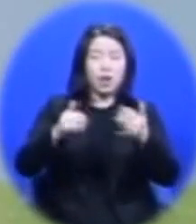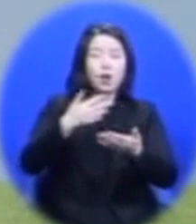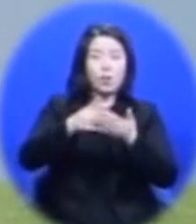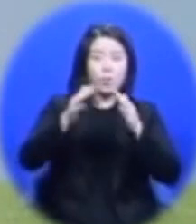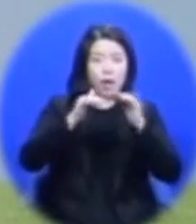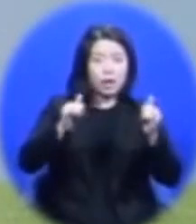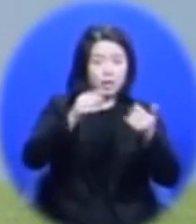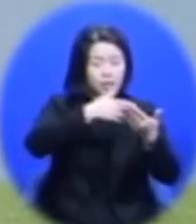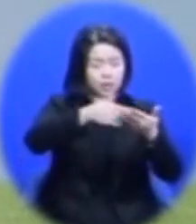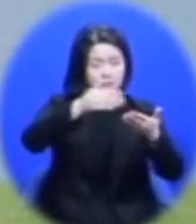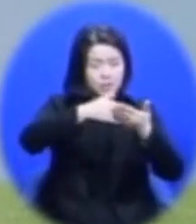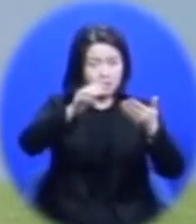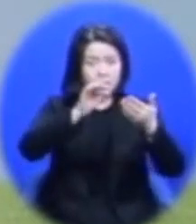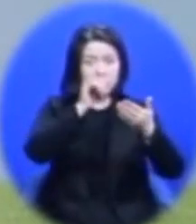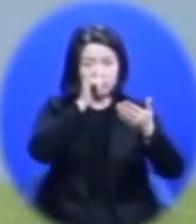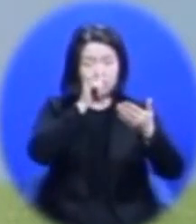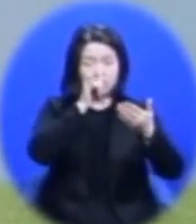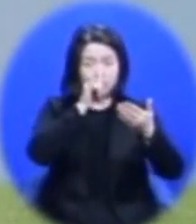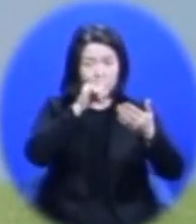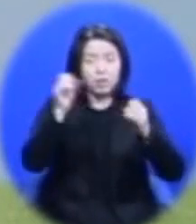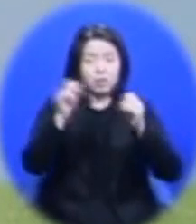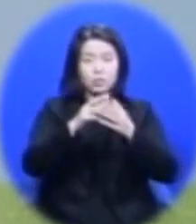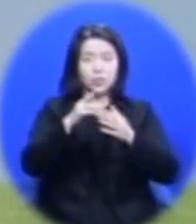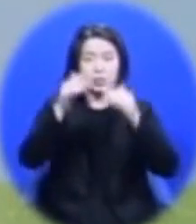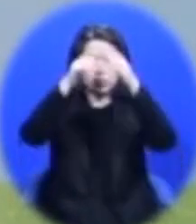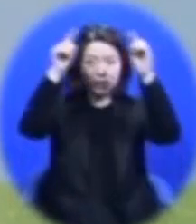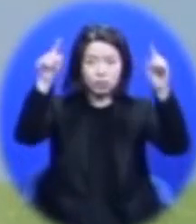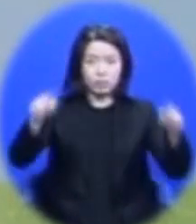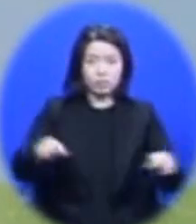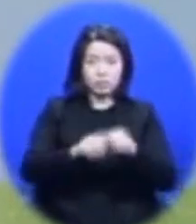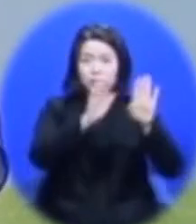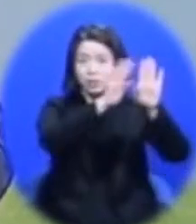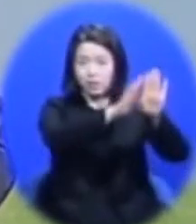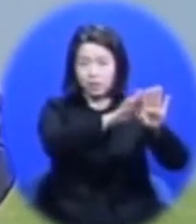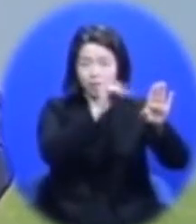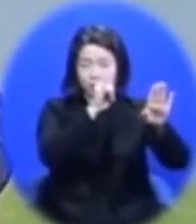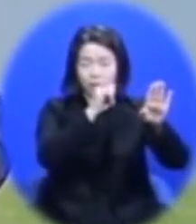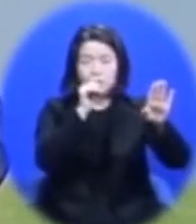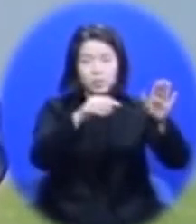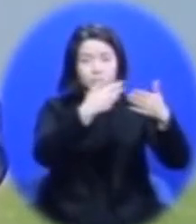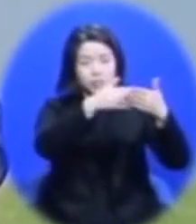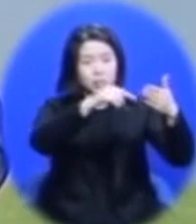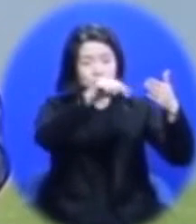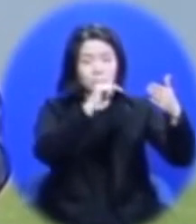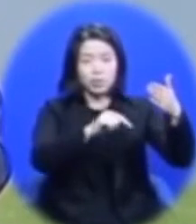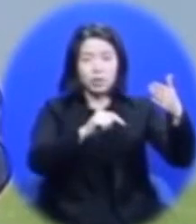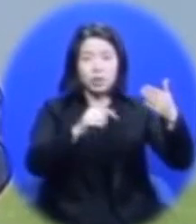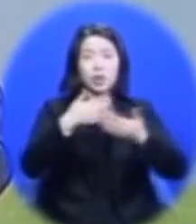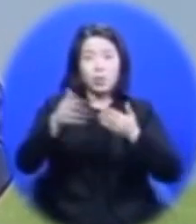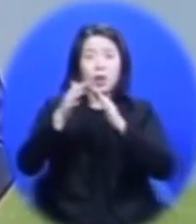그렸어요. 그리고 그 그림을 걸었습니다. 그 그림 속에는 화가가 없어요.